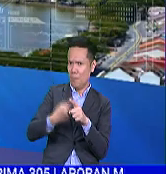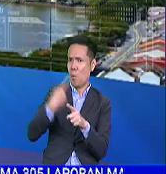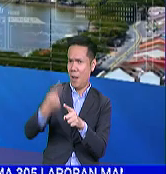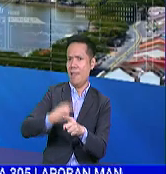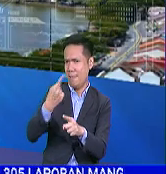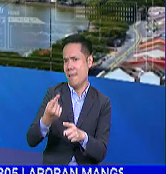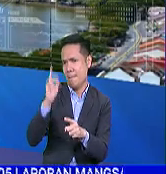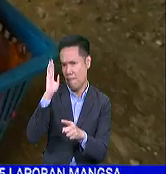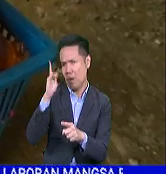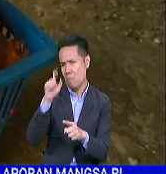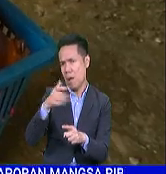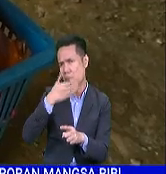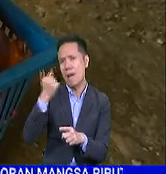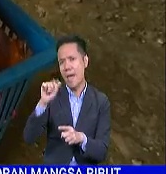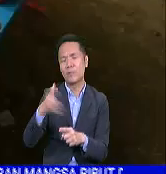bulanan.